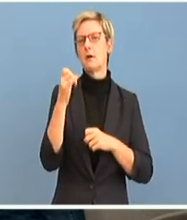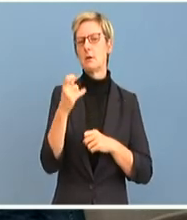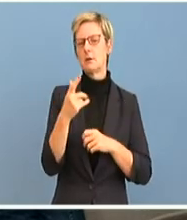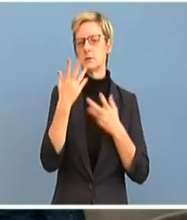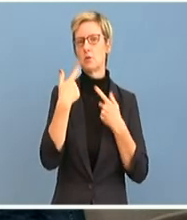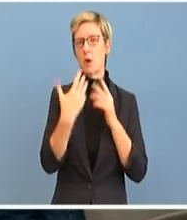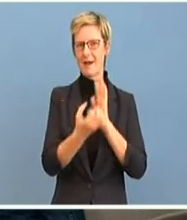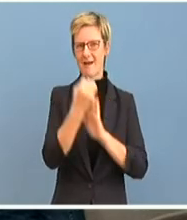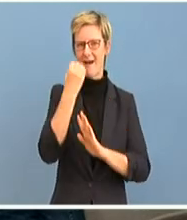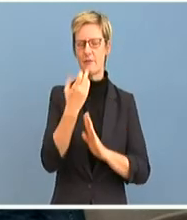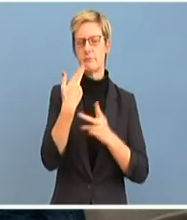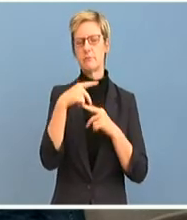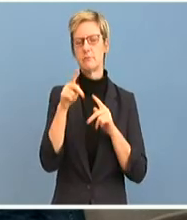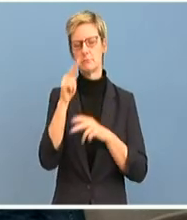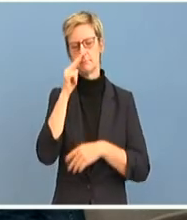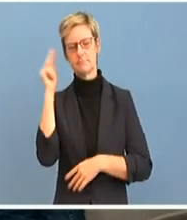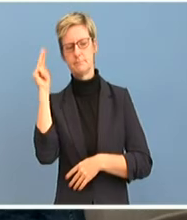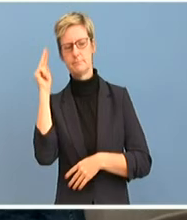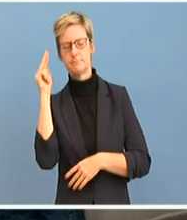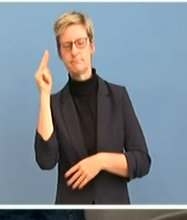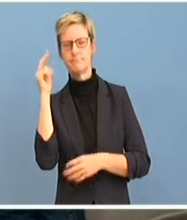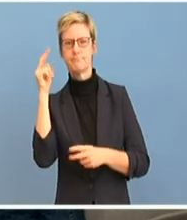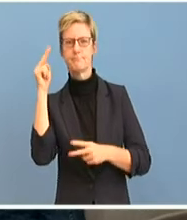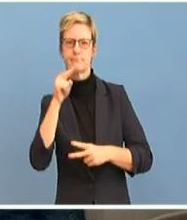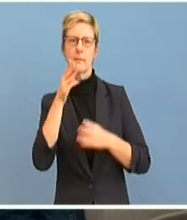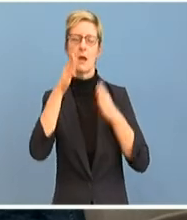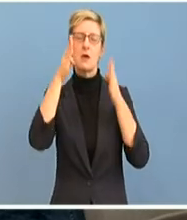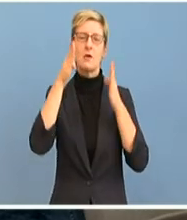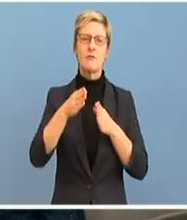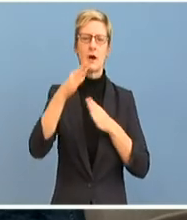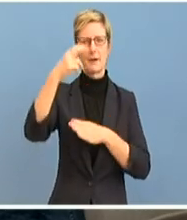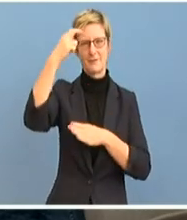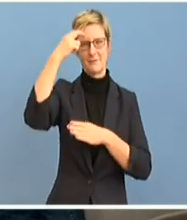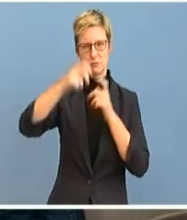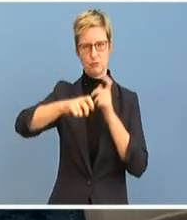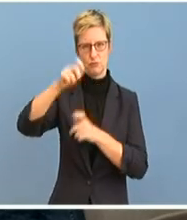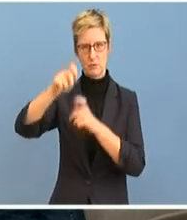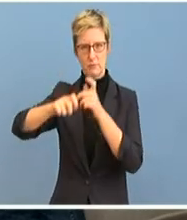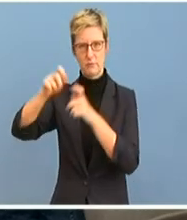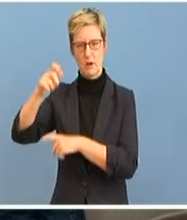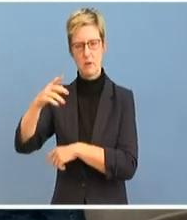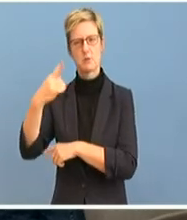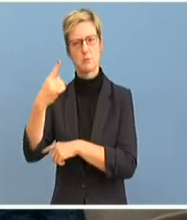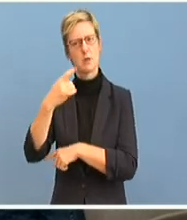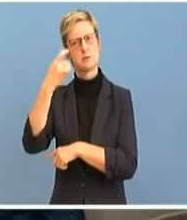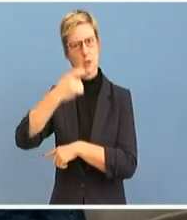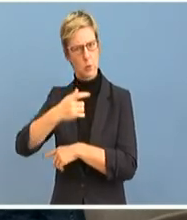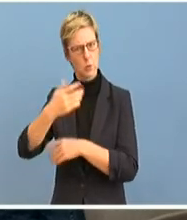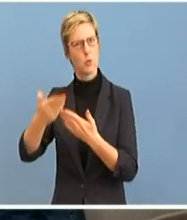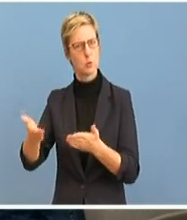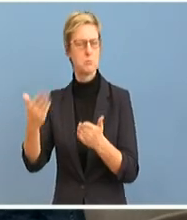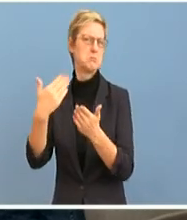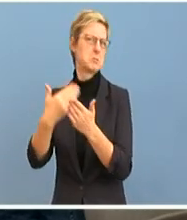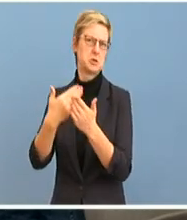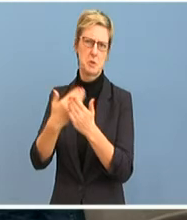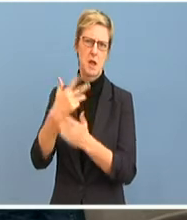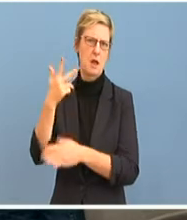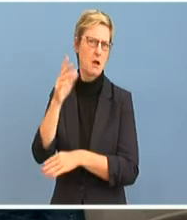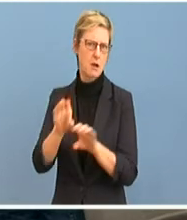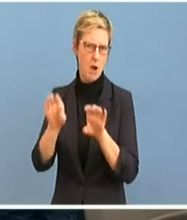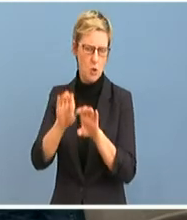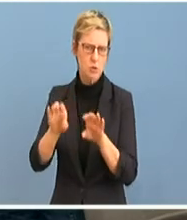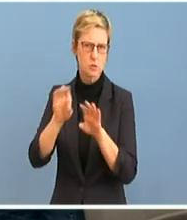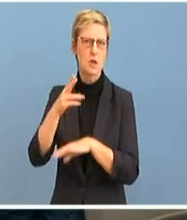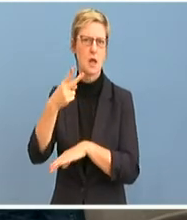Tatsache, dass inzwischen Fachwissenschaftler, die sehr seriös sind, wie zum Beispiel Herr Krause